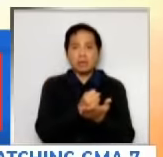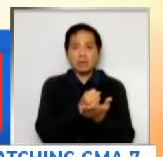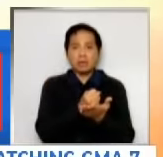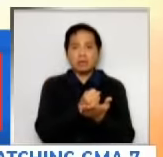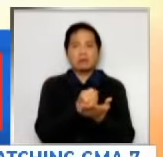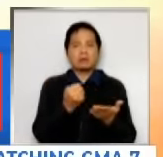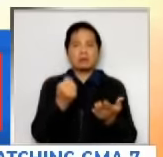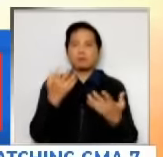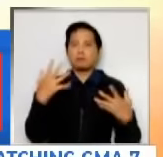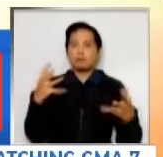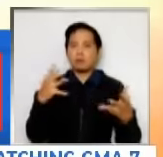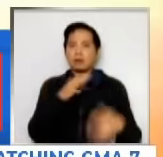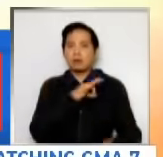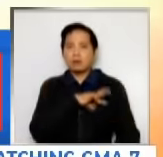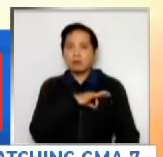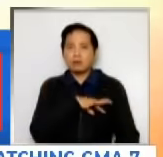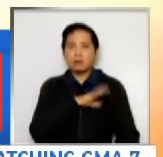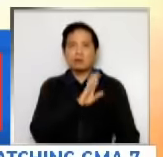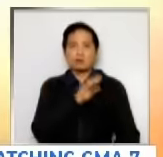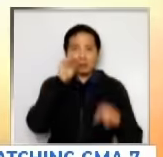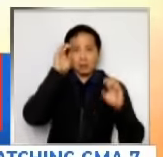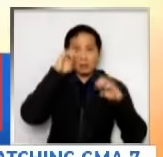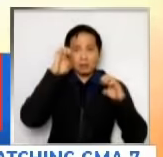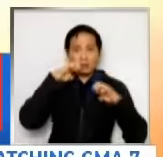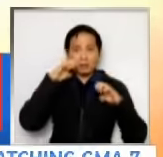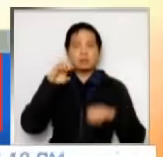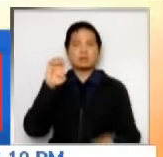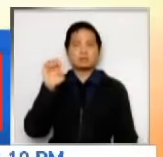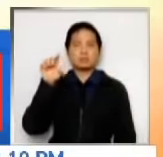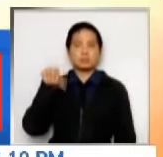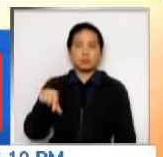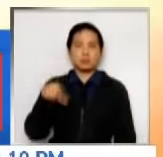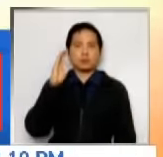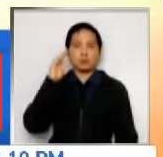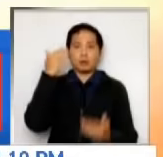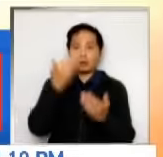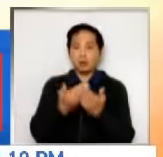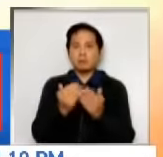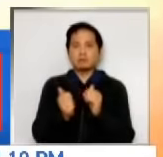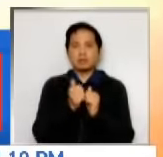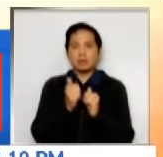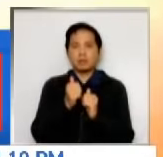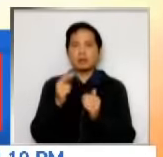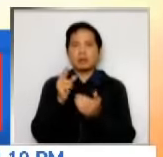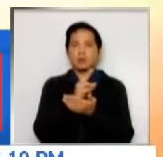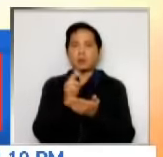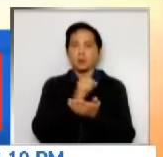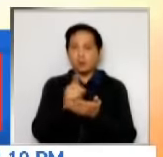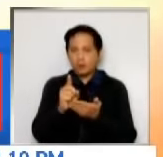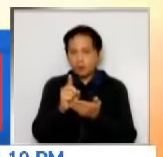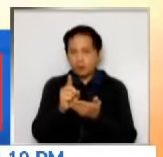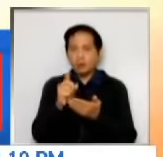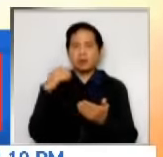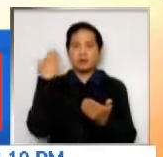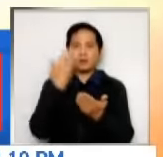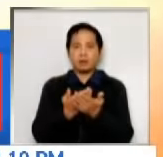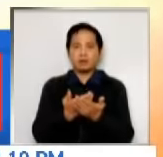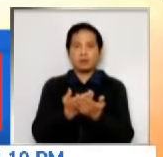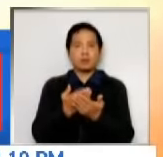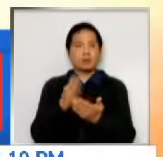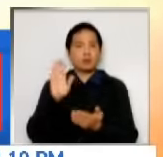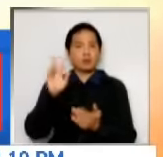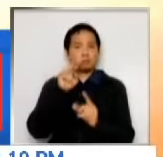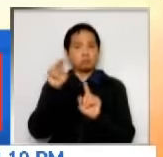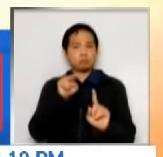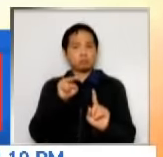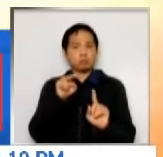ang expectation nga po is that ECQ at darating na po ang mahal na araw kung saan tingin po nila wala akong pasahero.